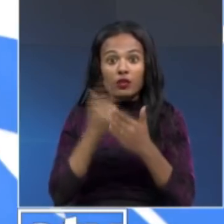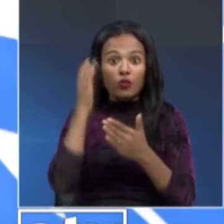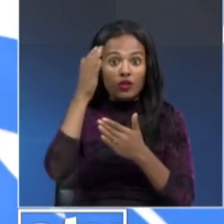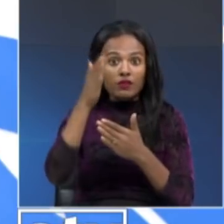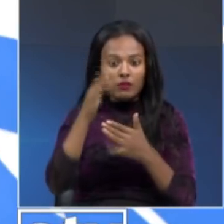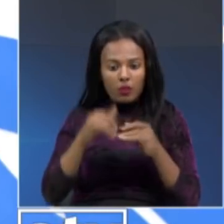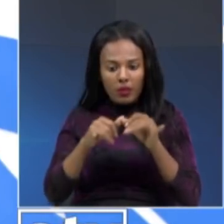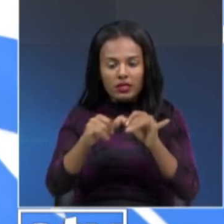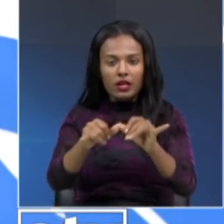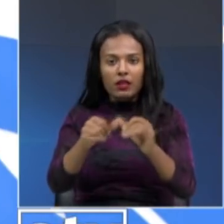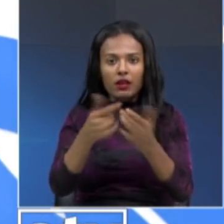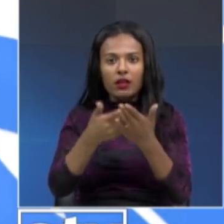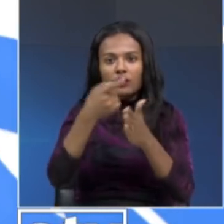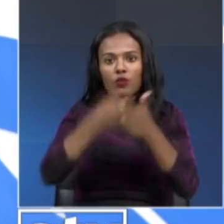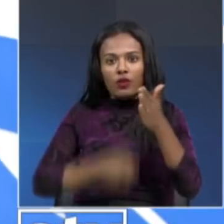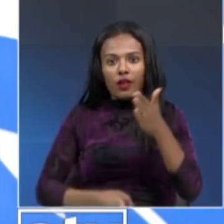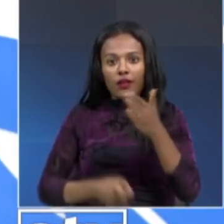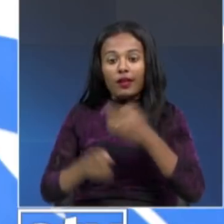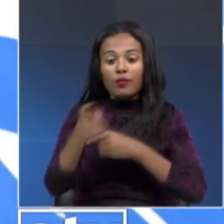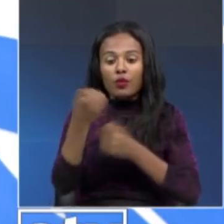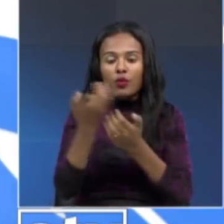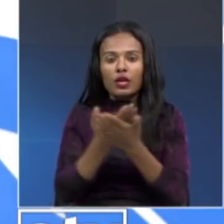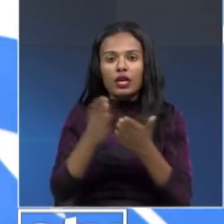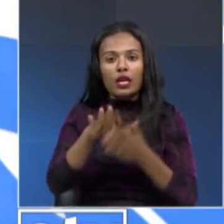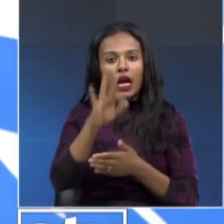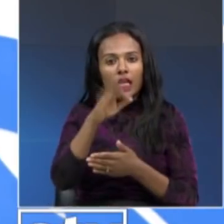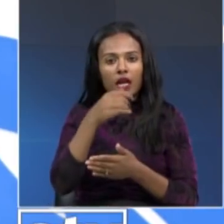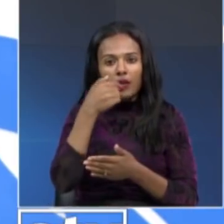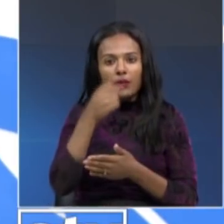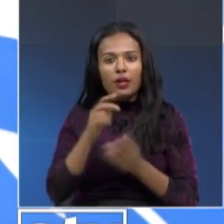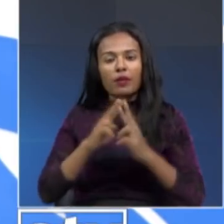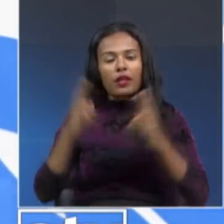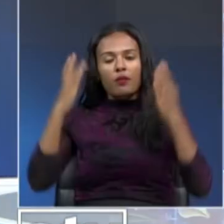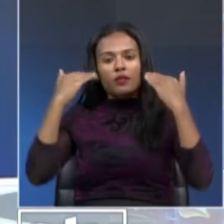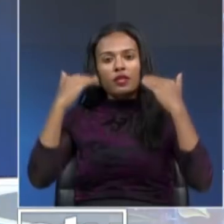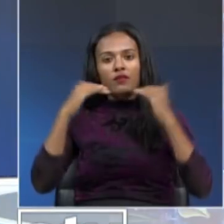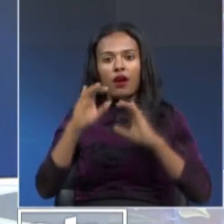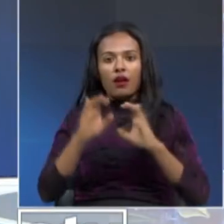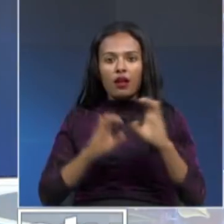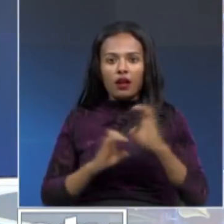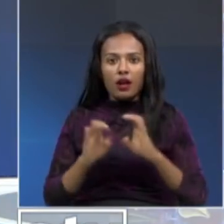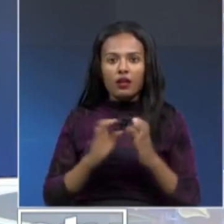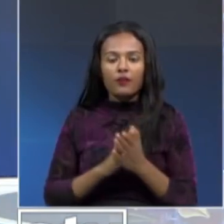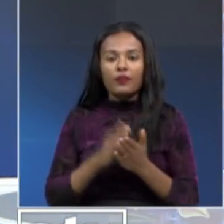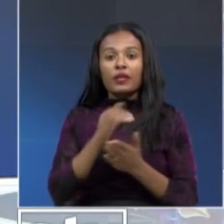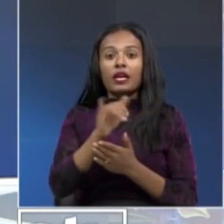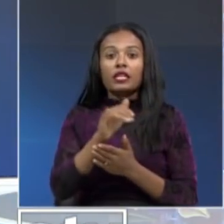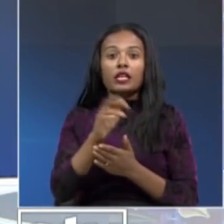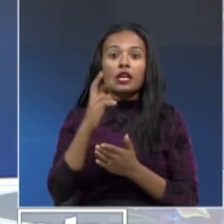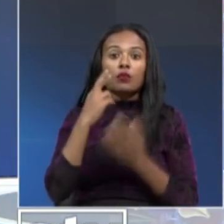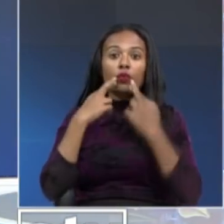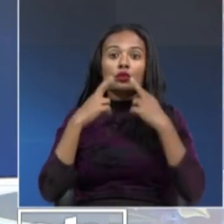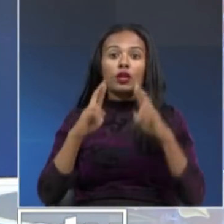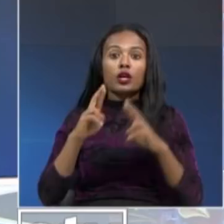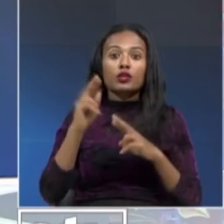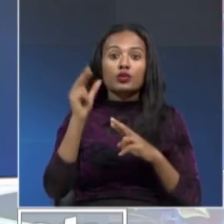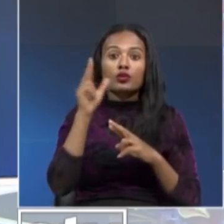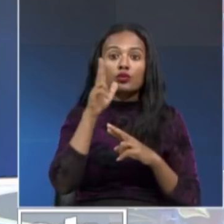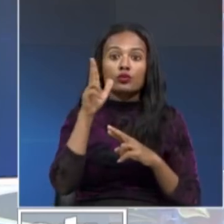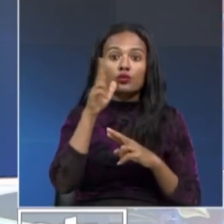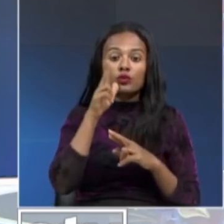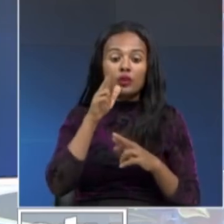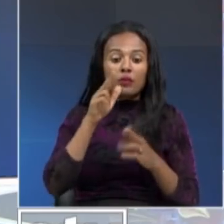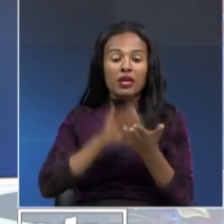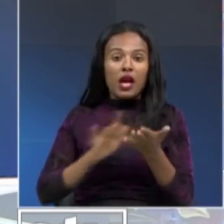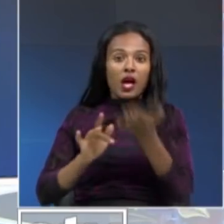በማስኬድ ለዚህ ውጤት የሚሆን ነገር እናገኛለን ብለን እጅግ ተስፋ እናደርጋለን። እንደ ሪፖርተራችን ሩት ወርቁ ዘገባ